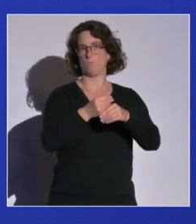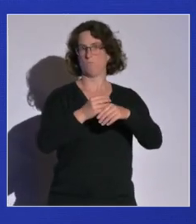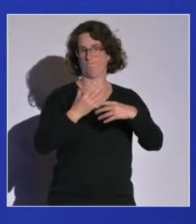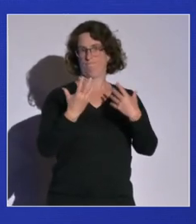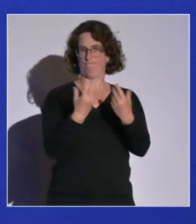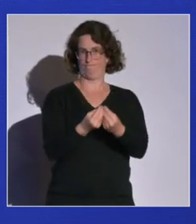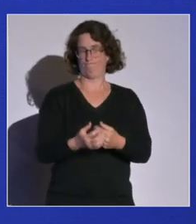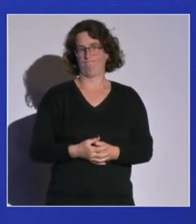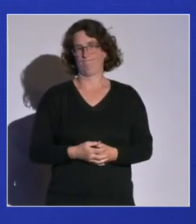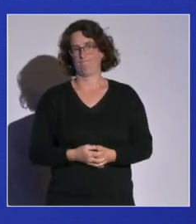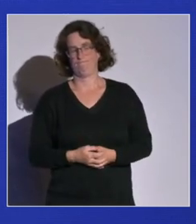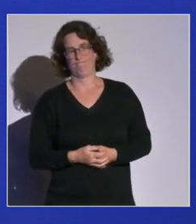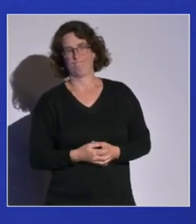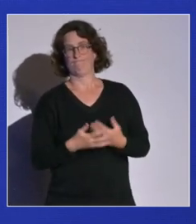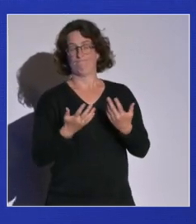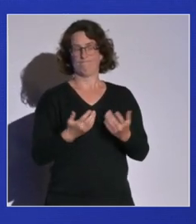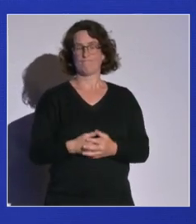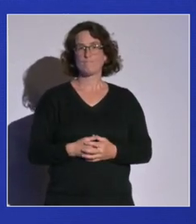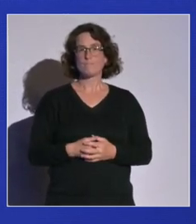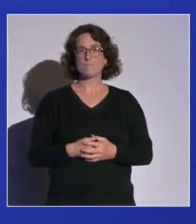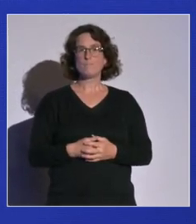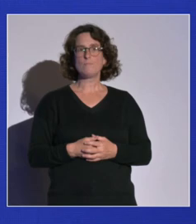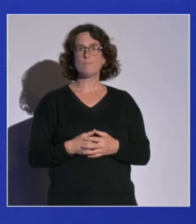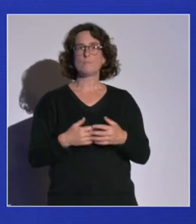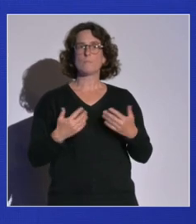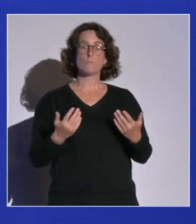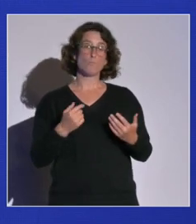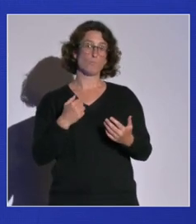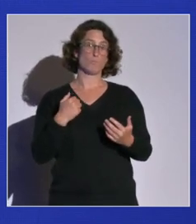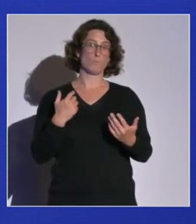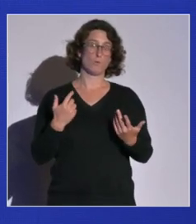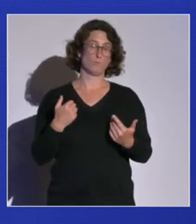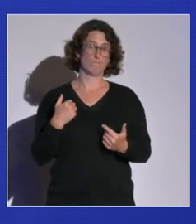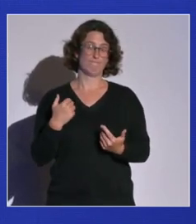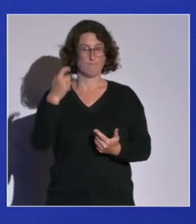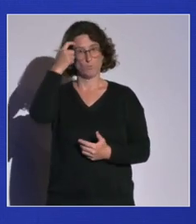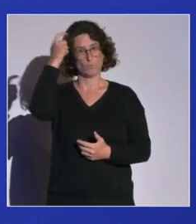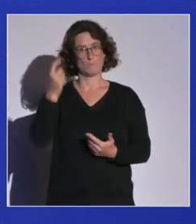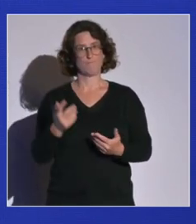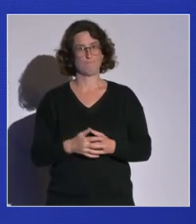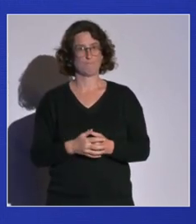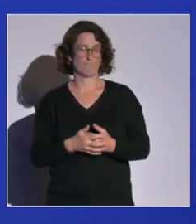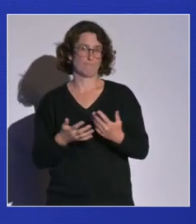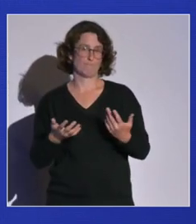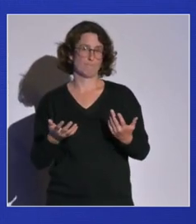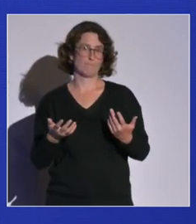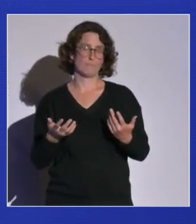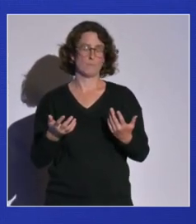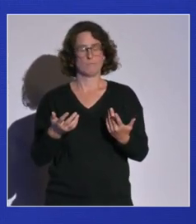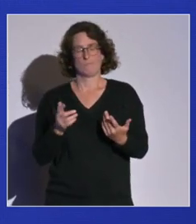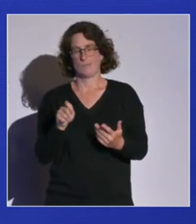naturellement valables. Alors, moi, je crois, et j'accepte d'être pris